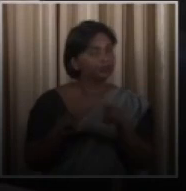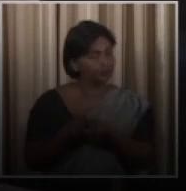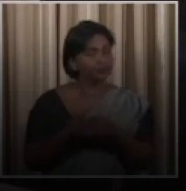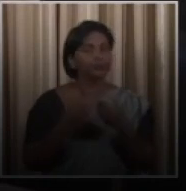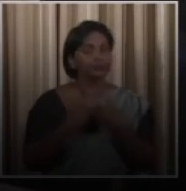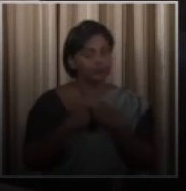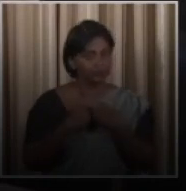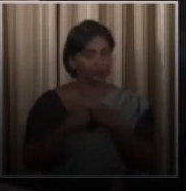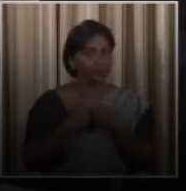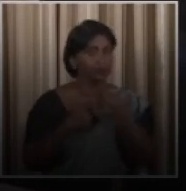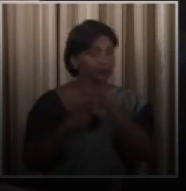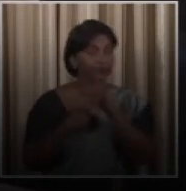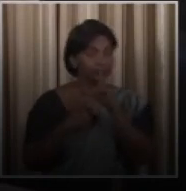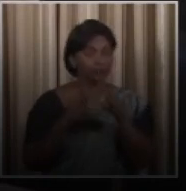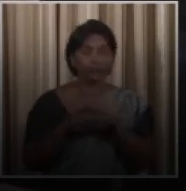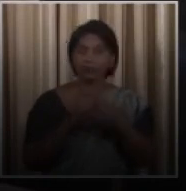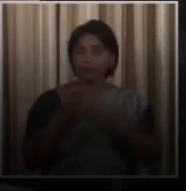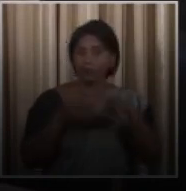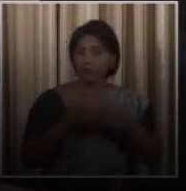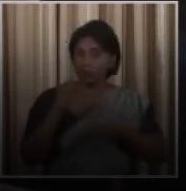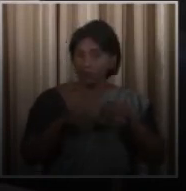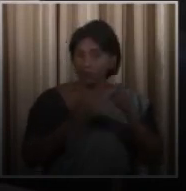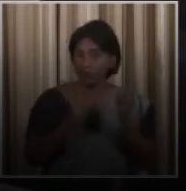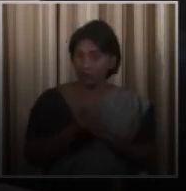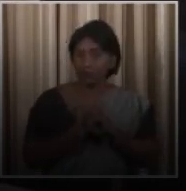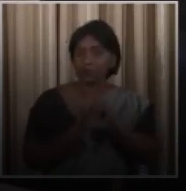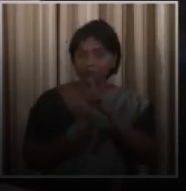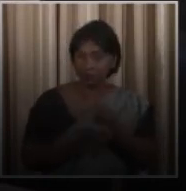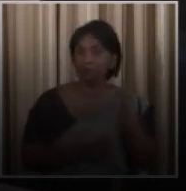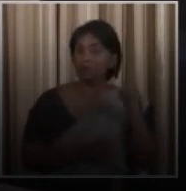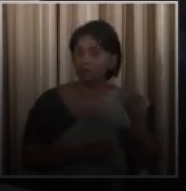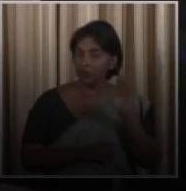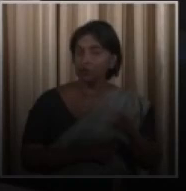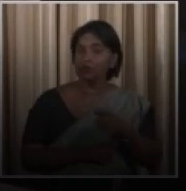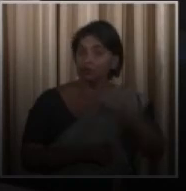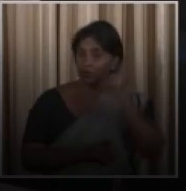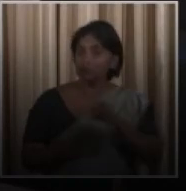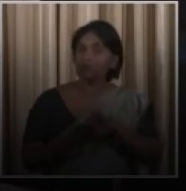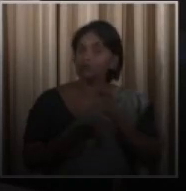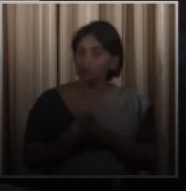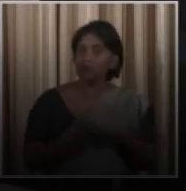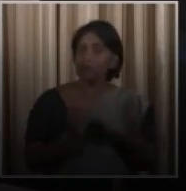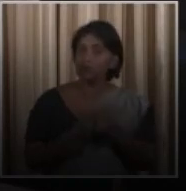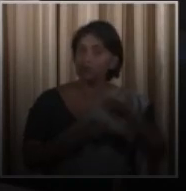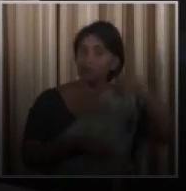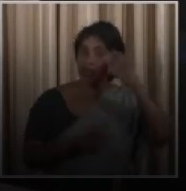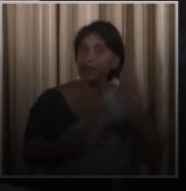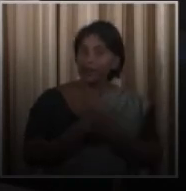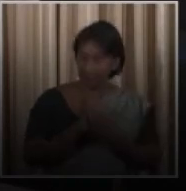අපි දැන් ඔබතුමා කියන පරිදි මැතිවරණ කොමිසම එහෙම කිව්වා නම් ඒකේ තියෙන්නේ මේක සම්මත කරත් එතුමලා වැඩ කරන්නේ පරණ නීතියට